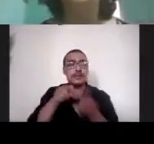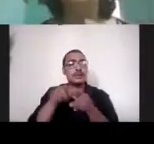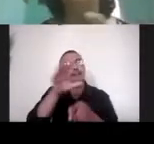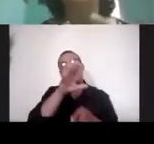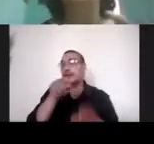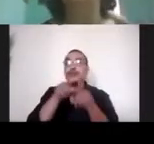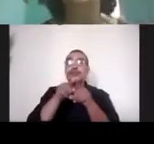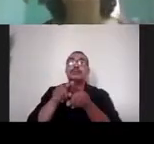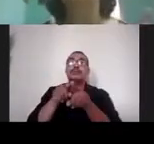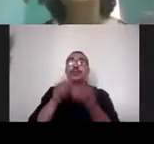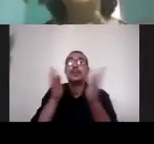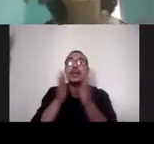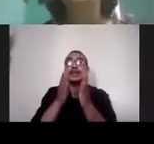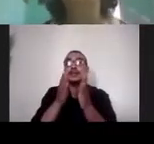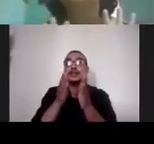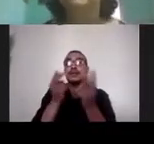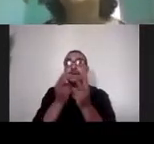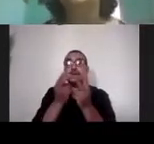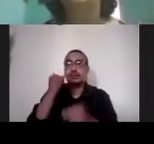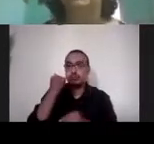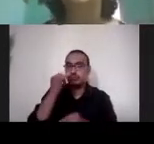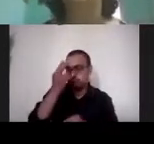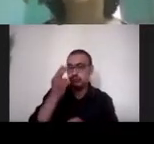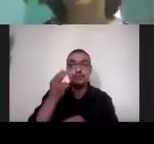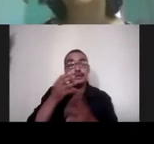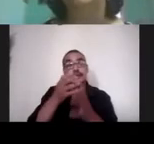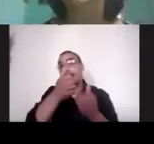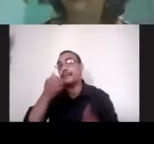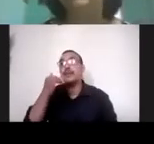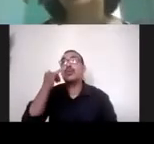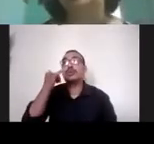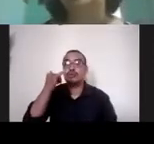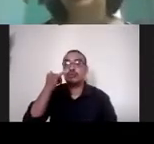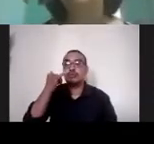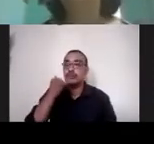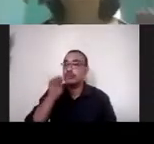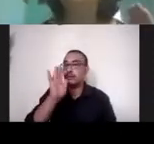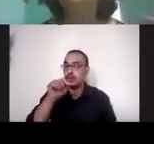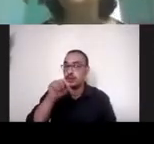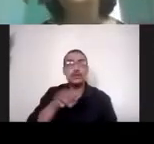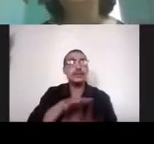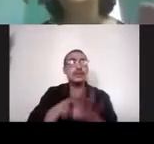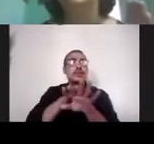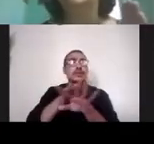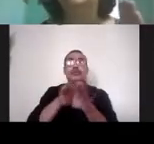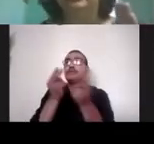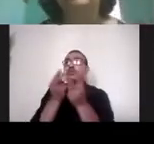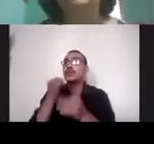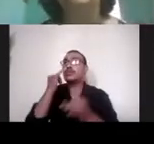सानो फोन, पिटपिट्या गर्ने फोन होस्, स्मार्टफोन होस्, जेसुकै होस्, हामीसँग फोन छ अहिले प्रायः जसोकोमा, दूर दराजदेखि